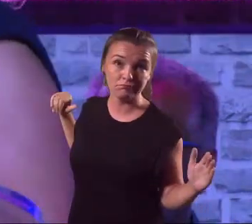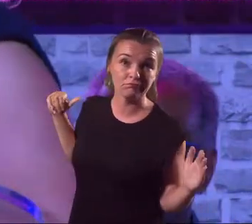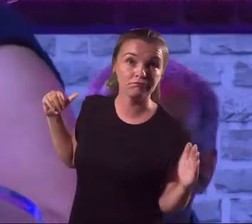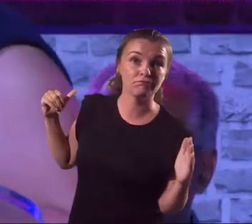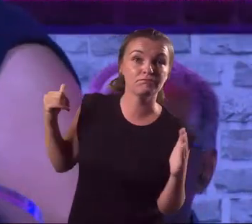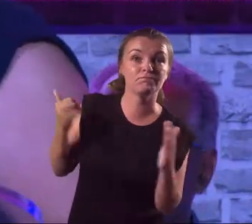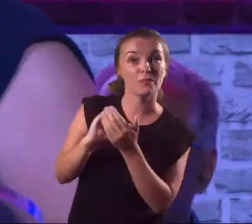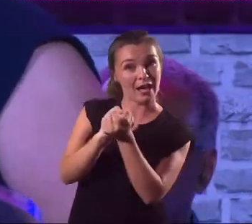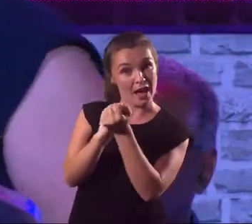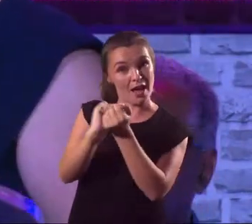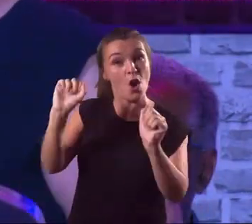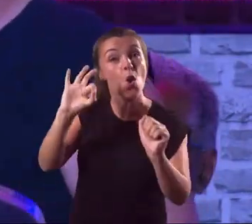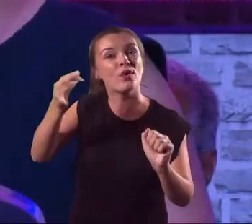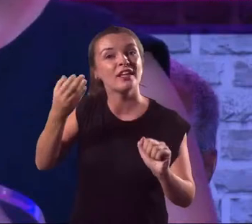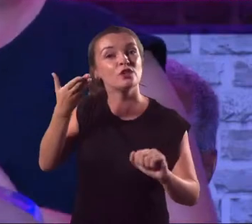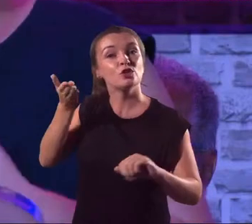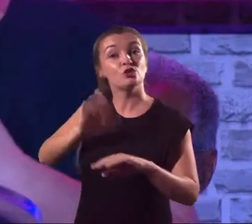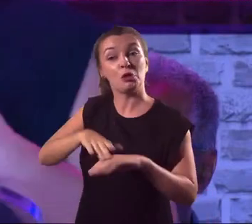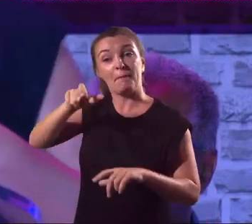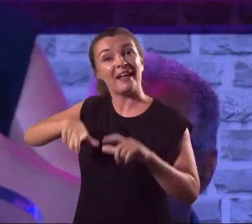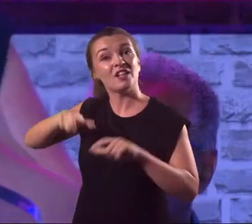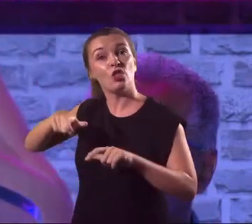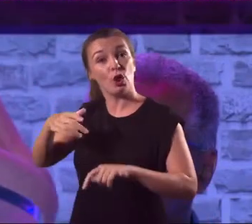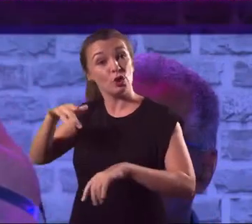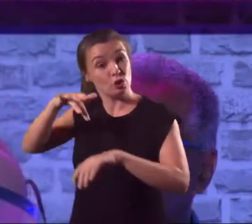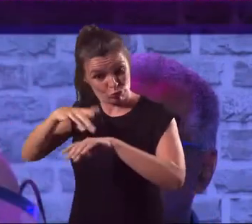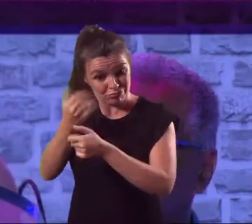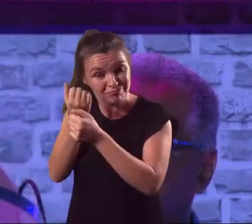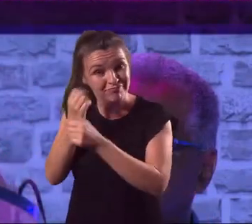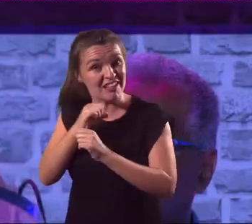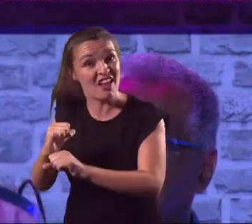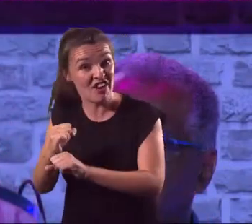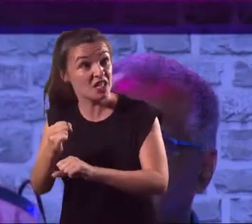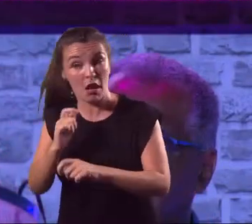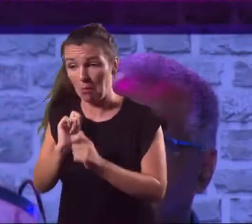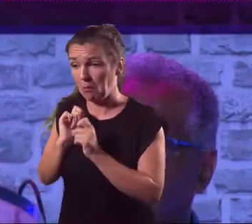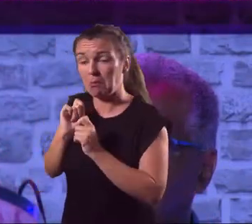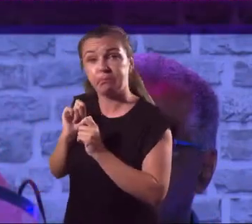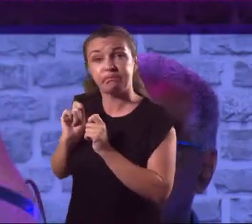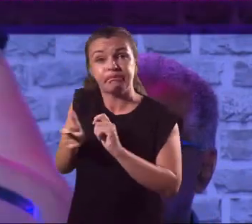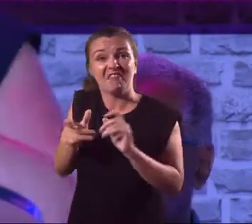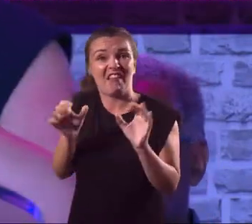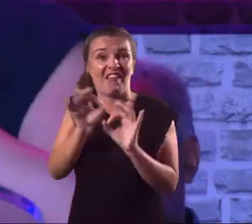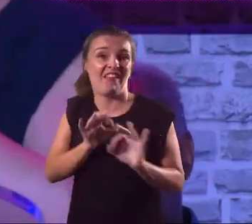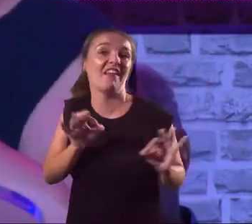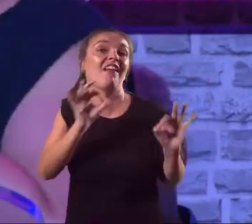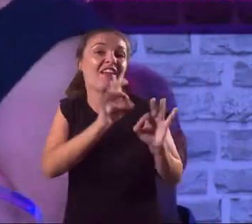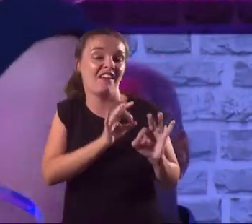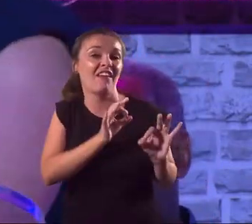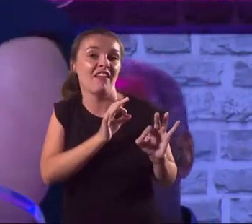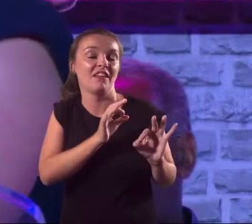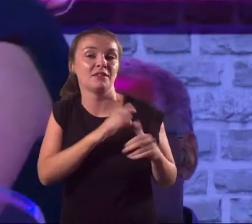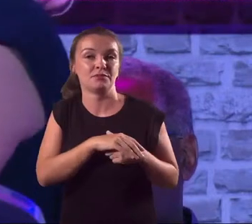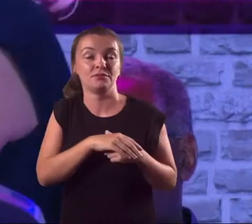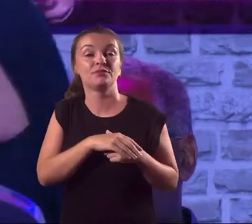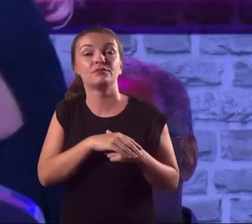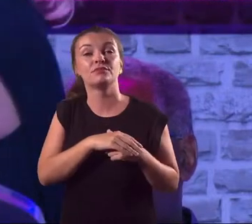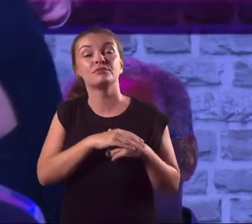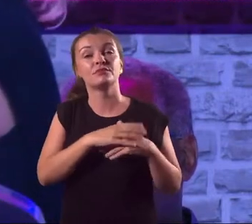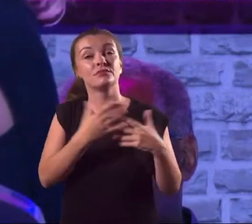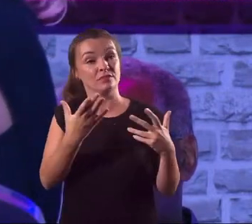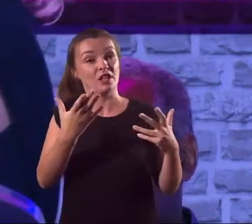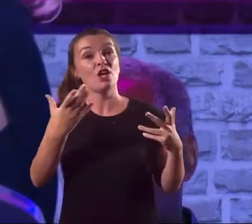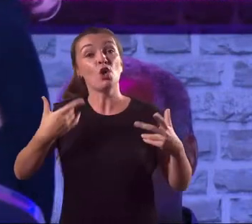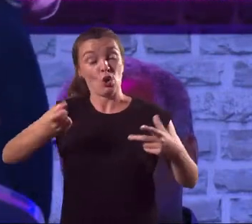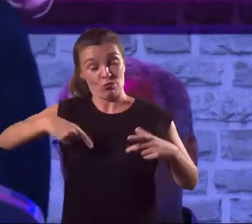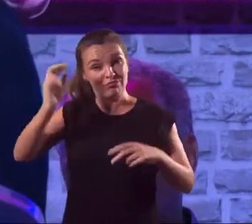sans indemnisation des colons. Nous l'avons célébrée récemment, et nous avons, nous, le groupe Insoumis, demandé à ce que le